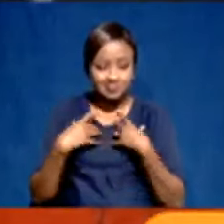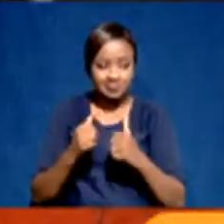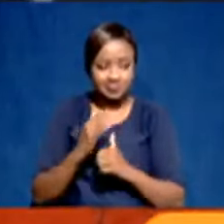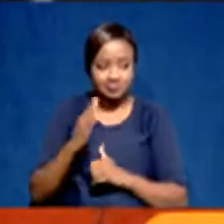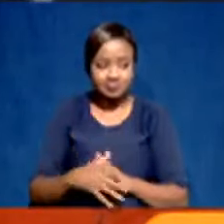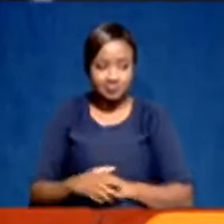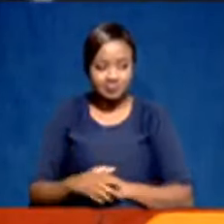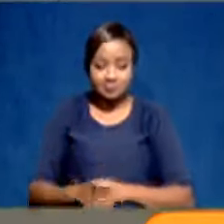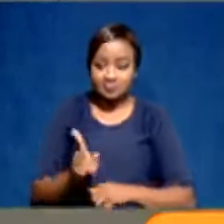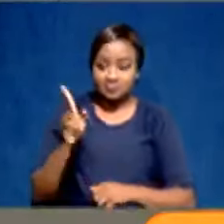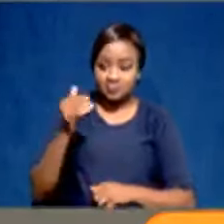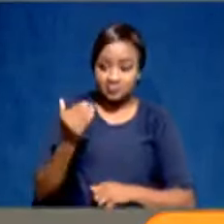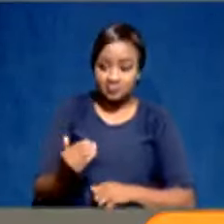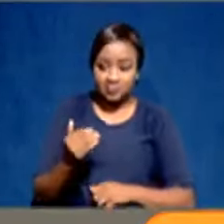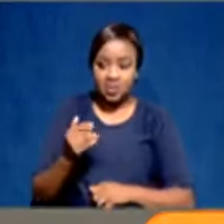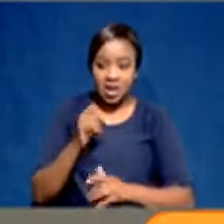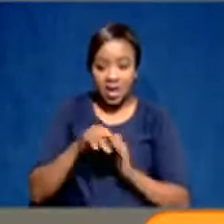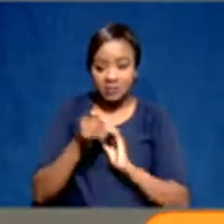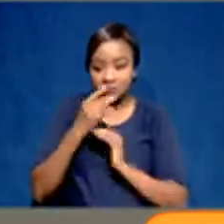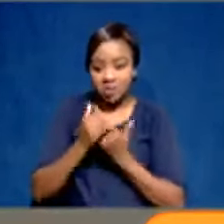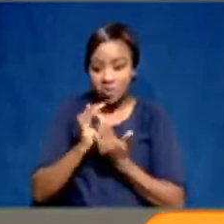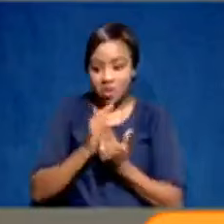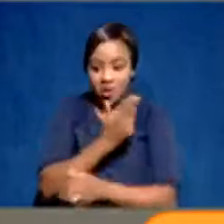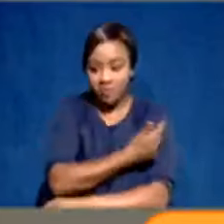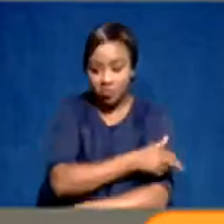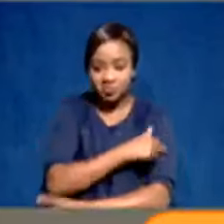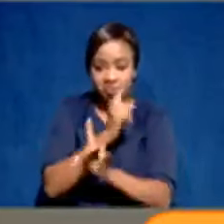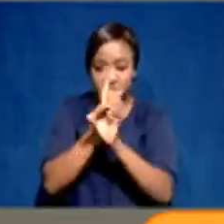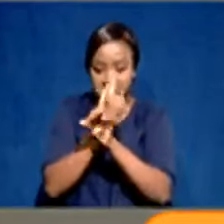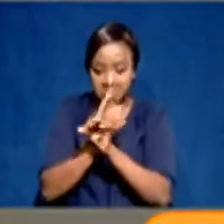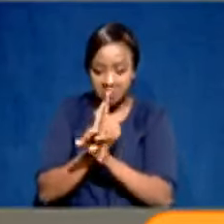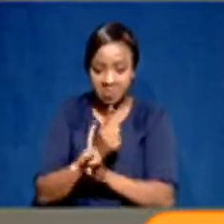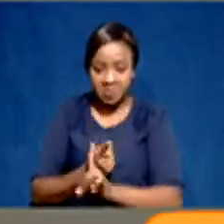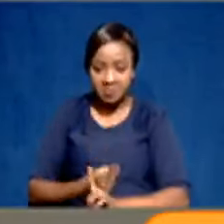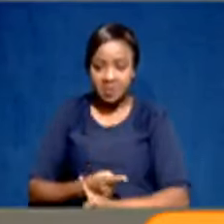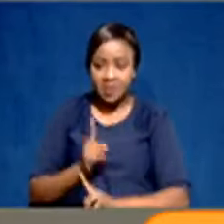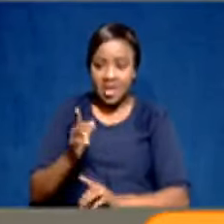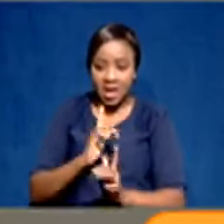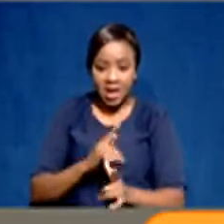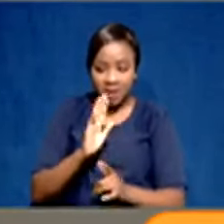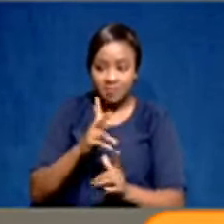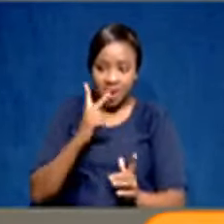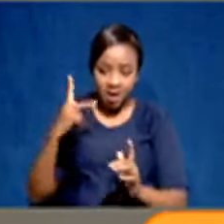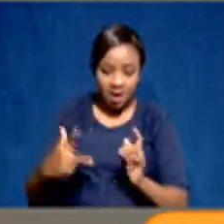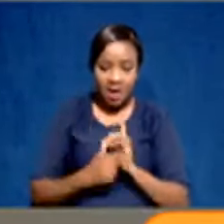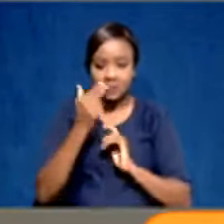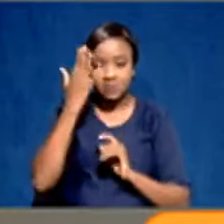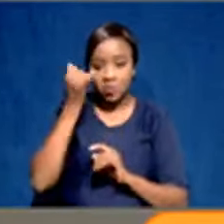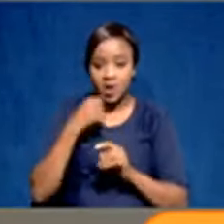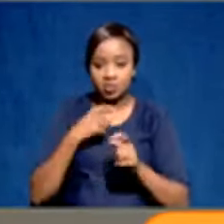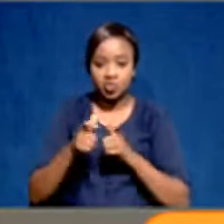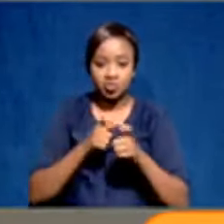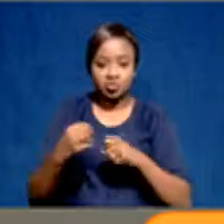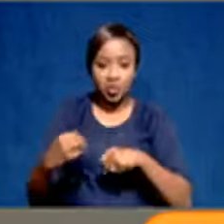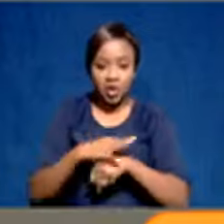huyu ambaye amekuwa akifanyiwa matibabu katika hospitali kadhaa alikatwa mguu wake ili kudhibiti saratani